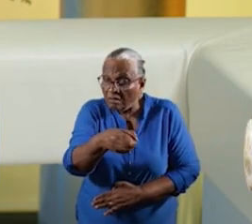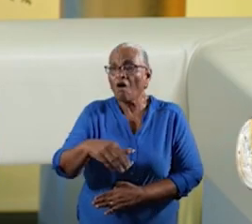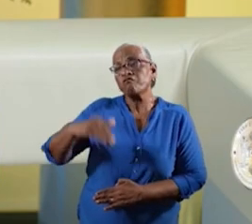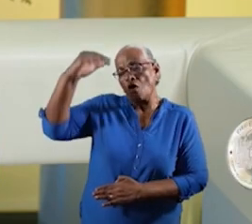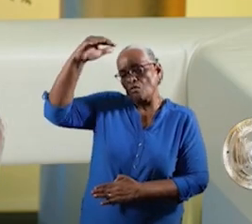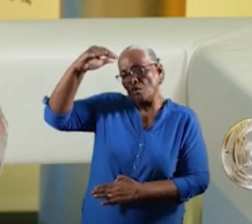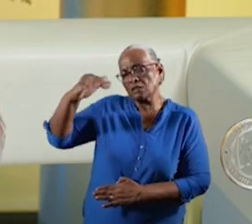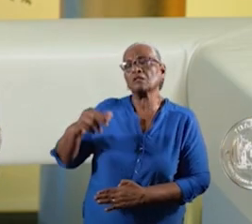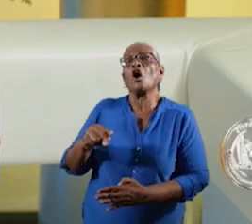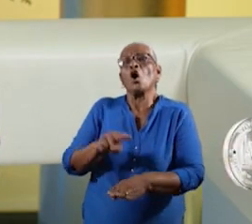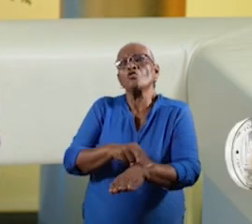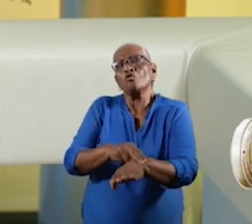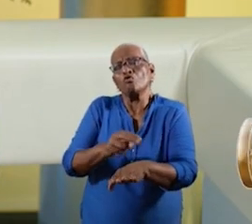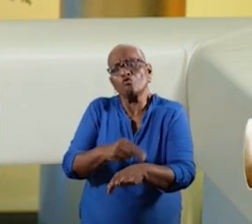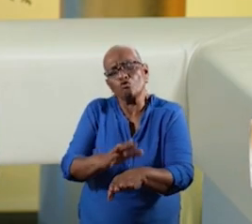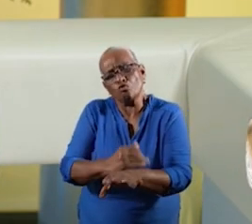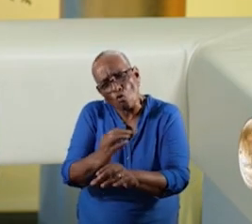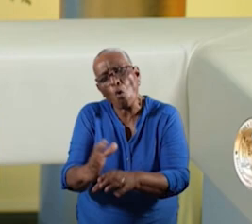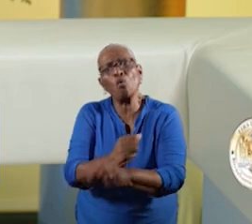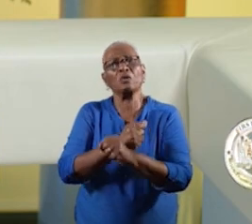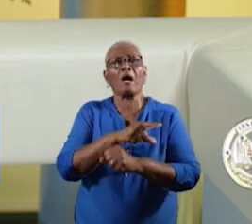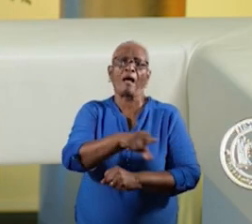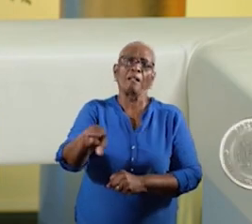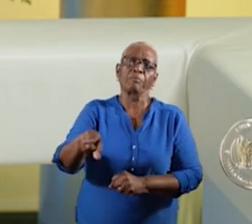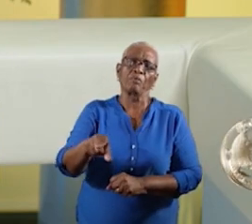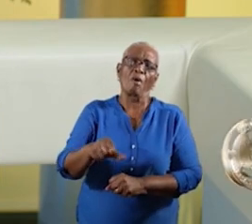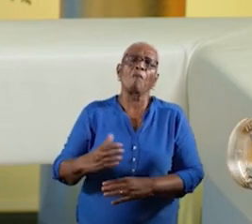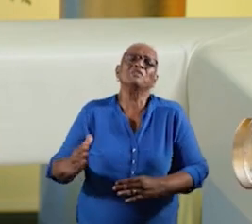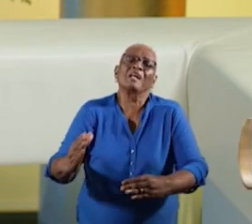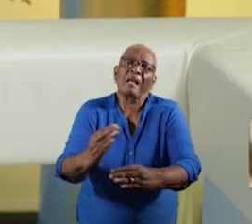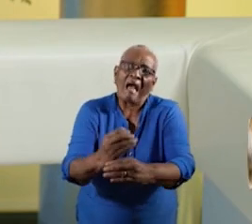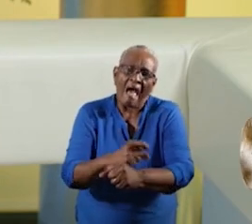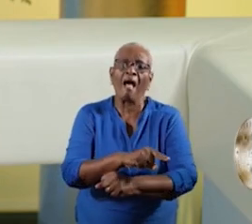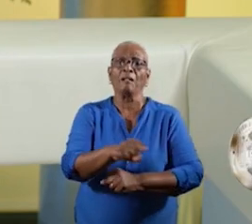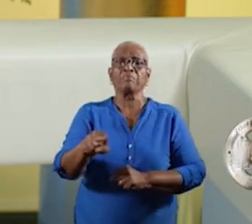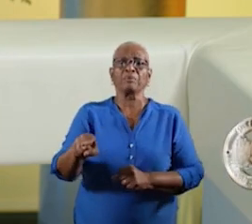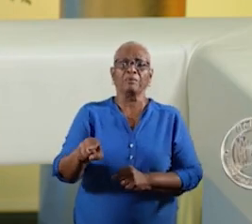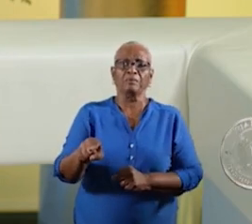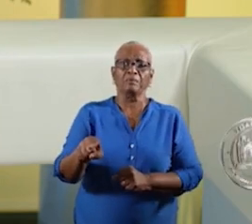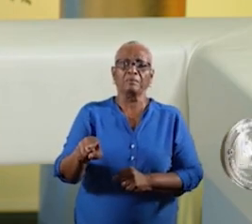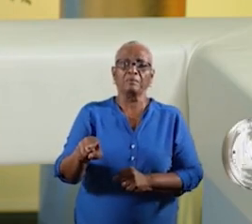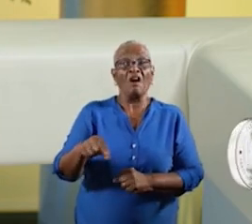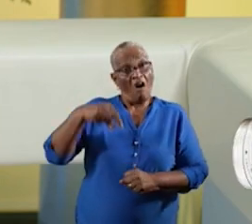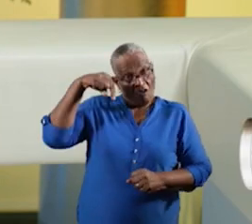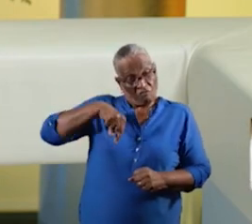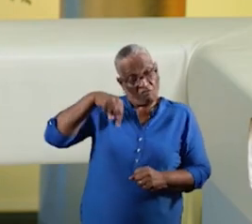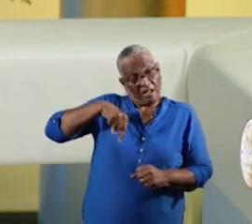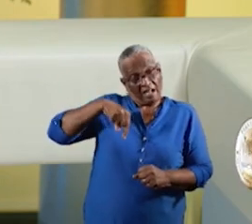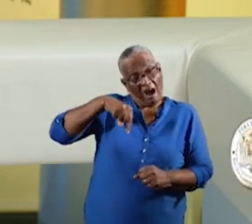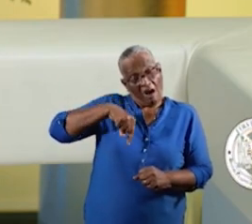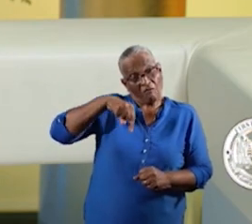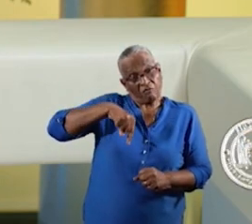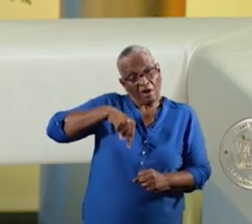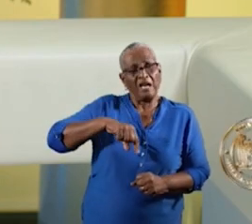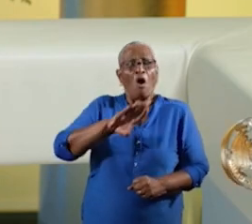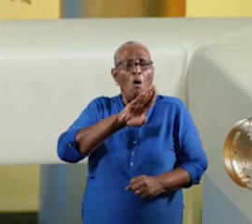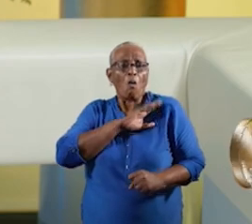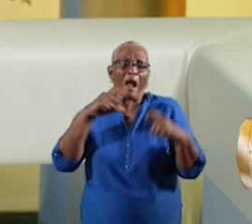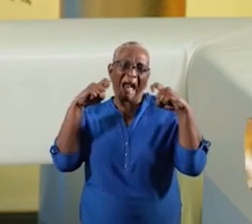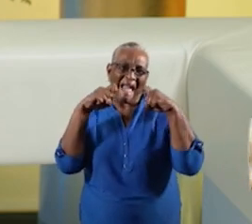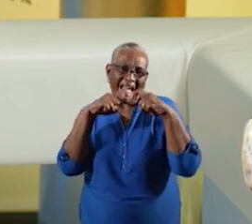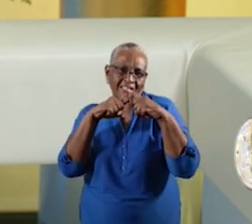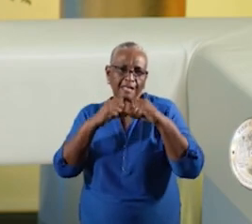nu meer dan ooit nodig om er voor ze te zijn. Laten we ons vanaf